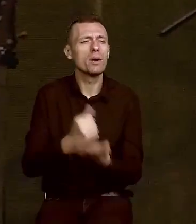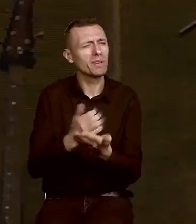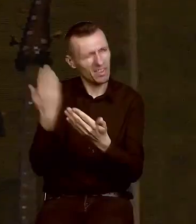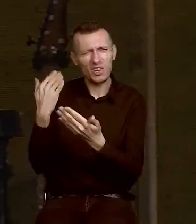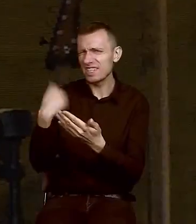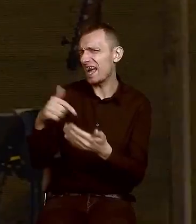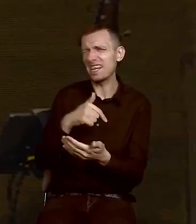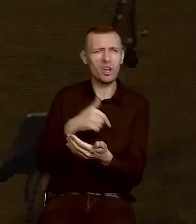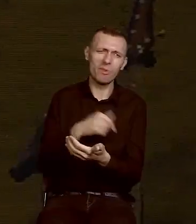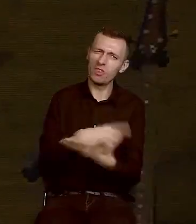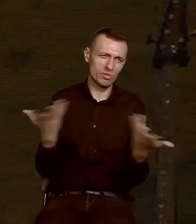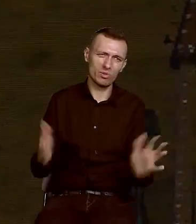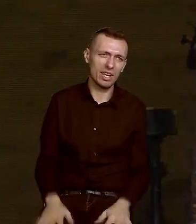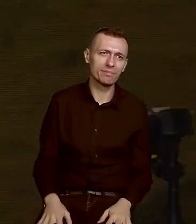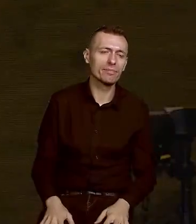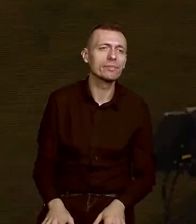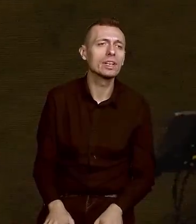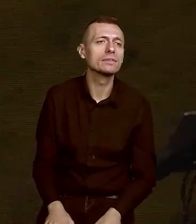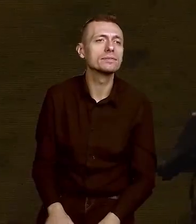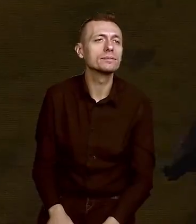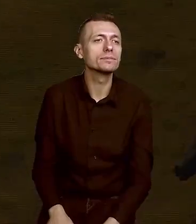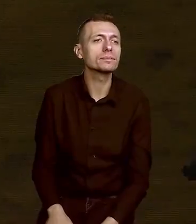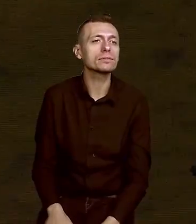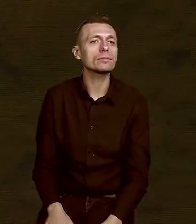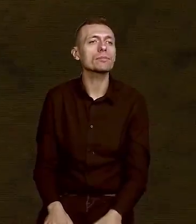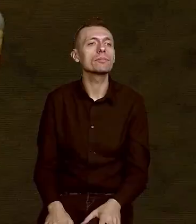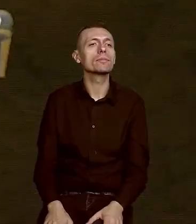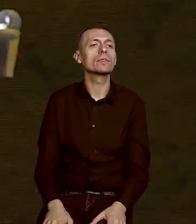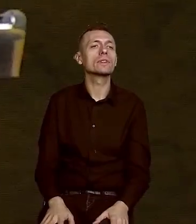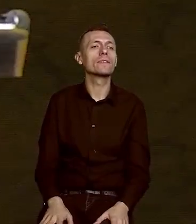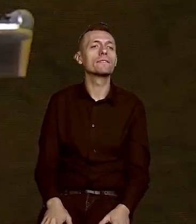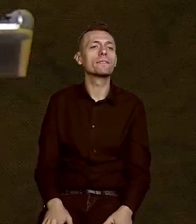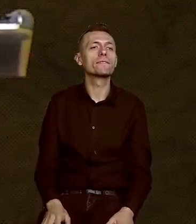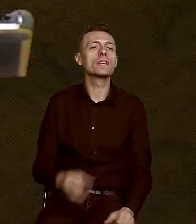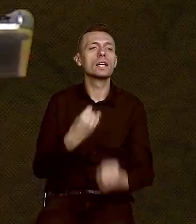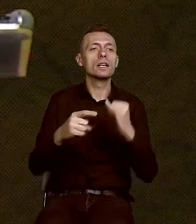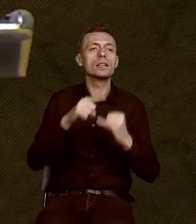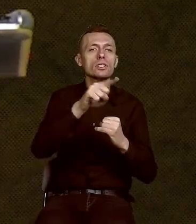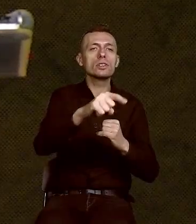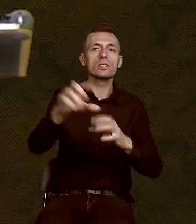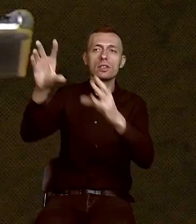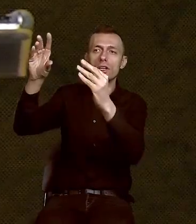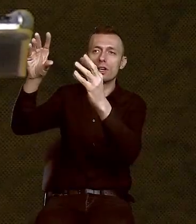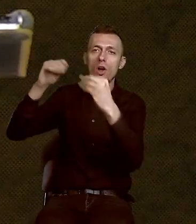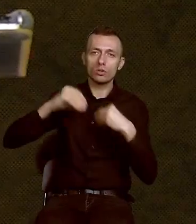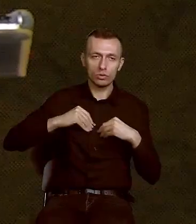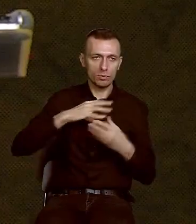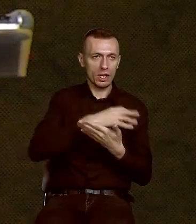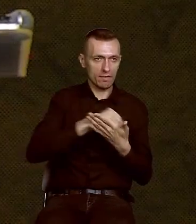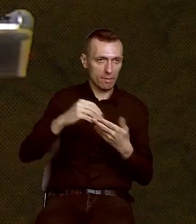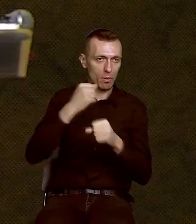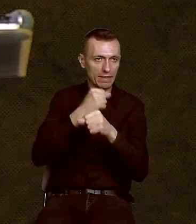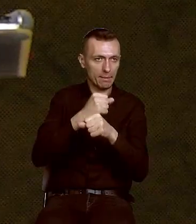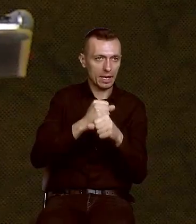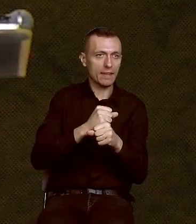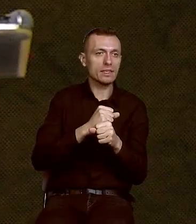zgadzać. Dostajesz 100%. Bóg mówi, jedz 90, ale te 10 jest moje. I Bóg nawet